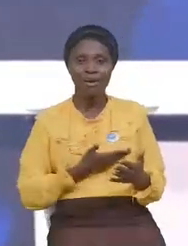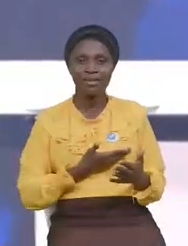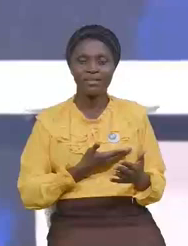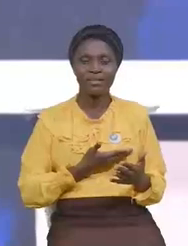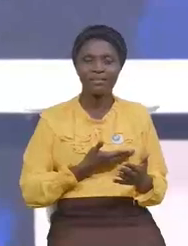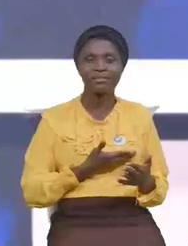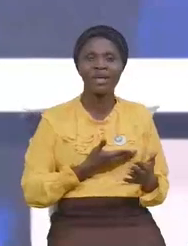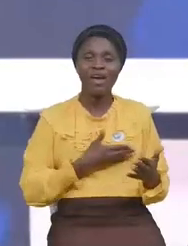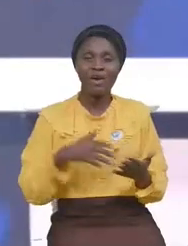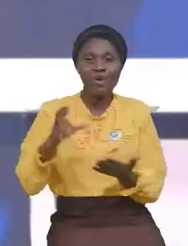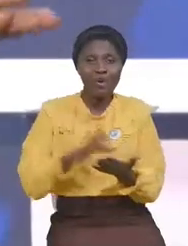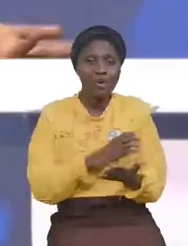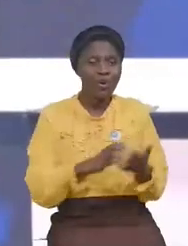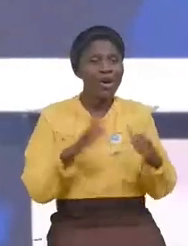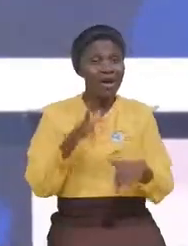de toutes nos chansons,